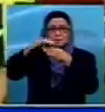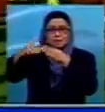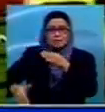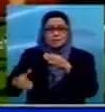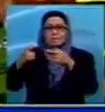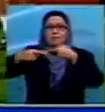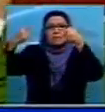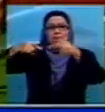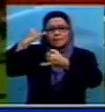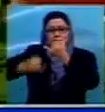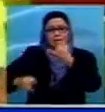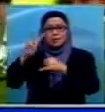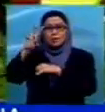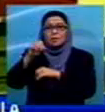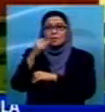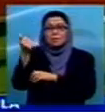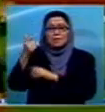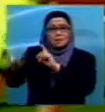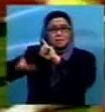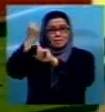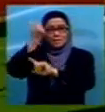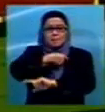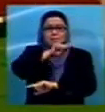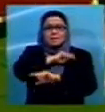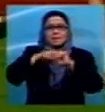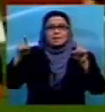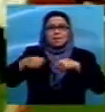yang dimenangi Spanyol tetapi peluang Belanda untuk membalas dendam.